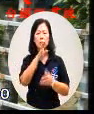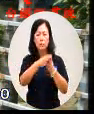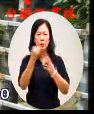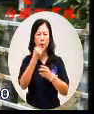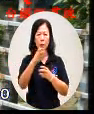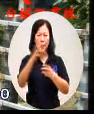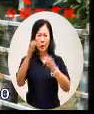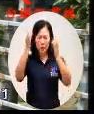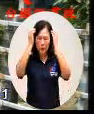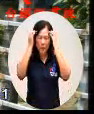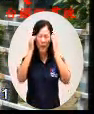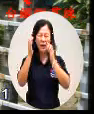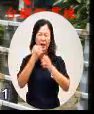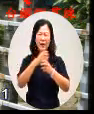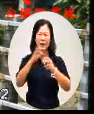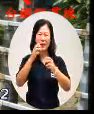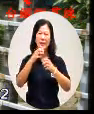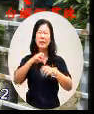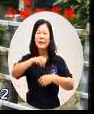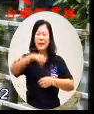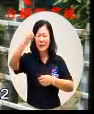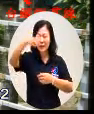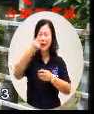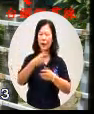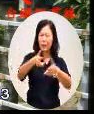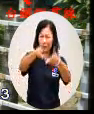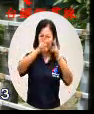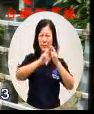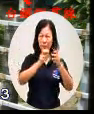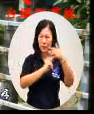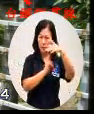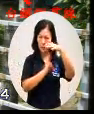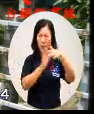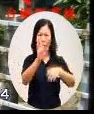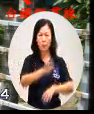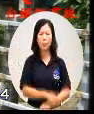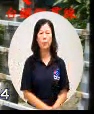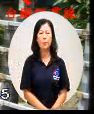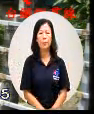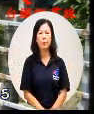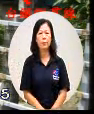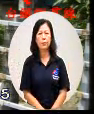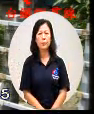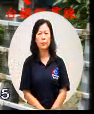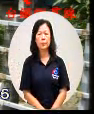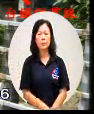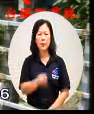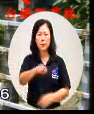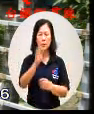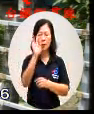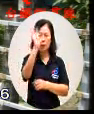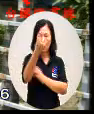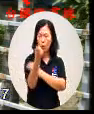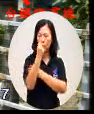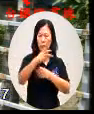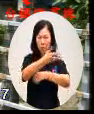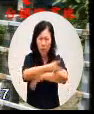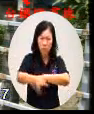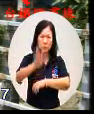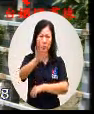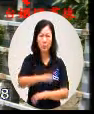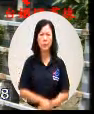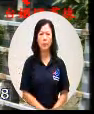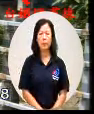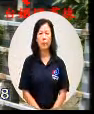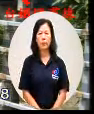高架桥啊，哦，安头看那个机慢车专用道是底下，底边，这是后下溪这条水民啊，